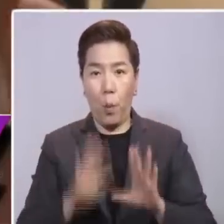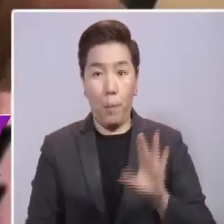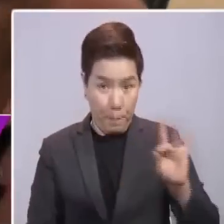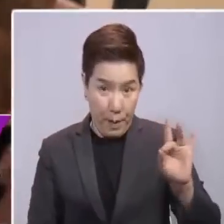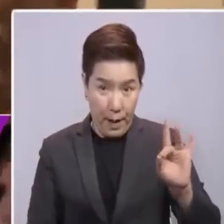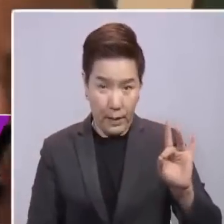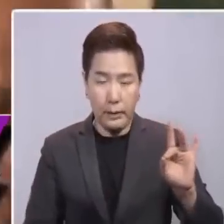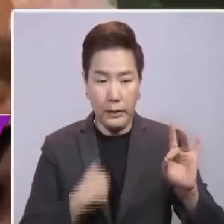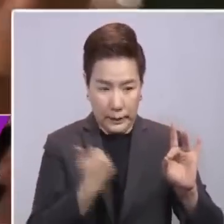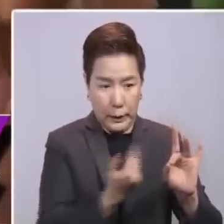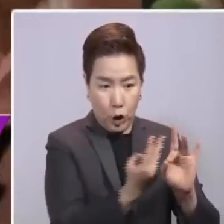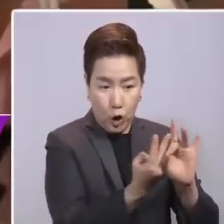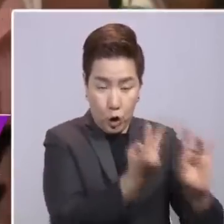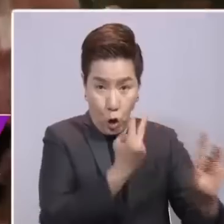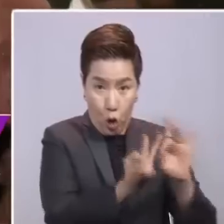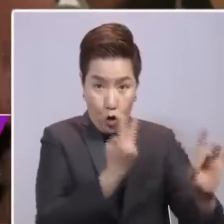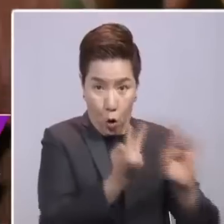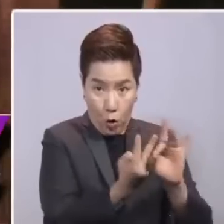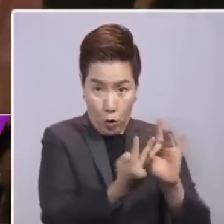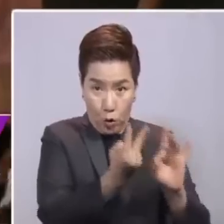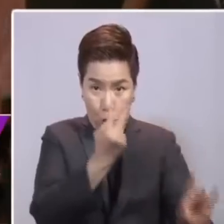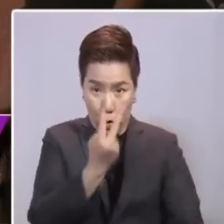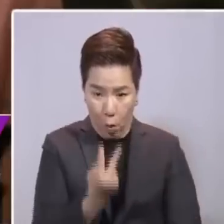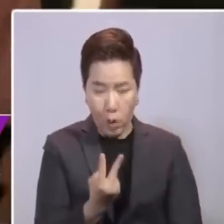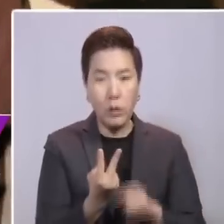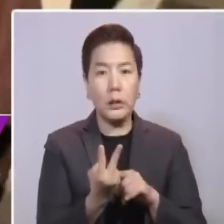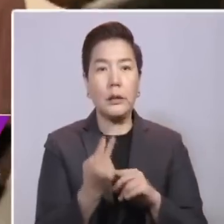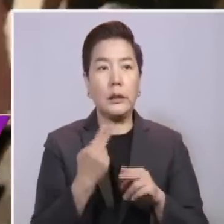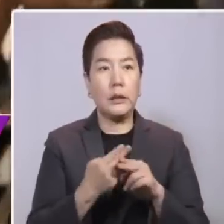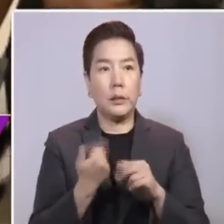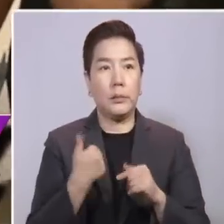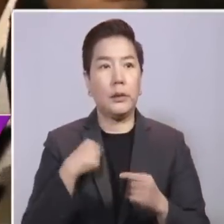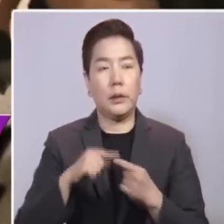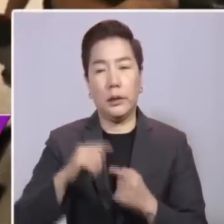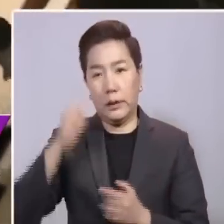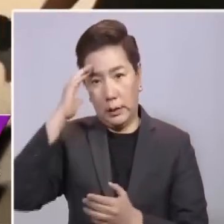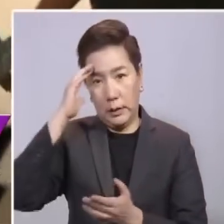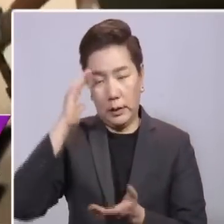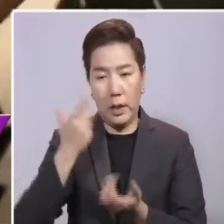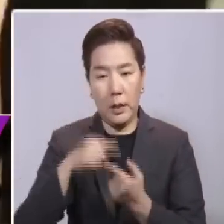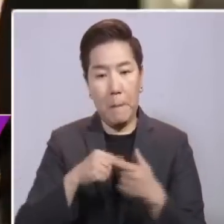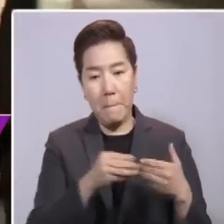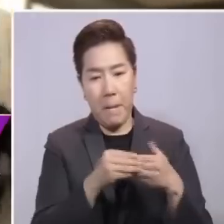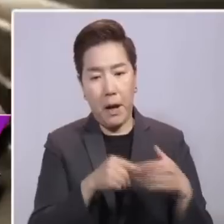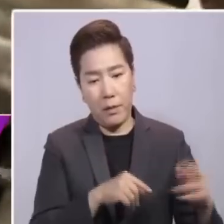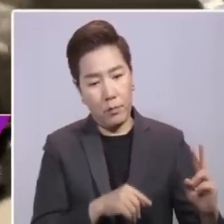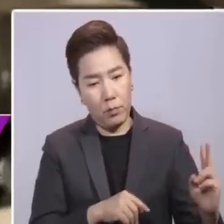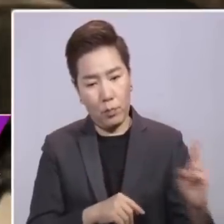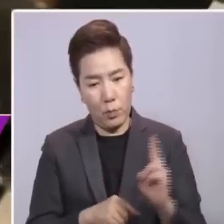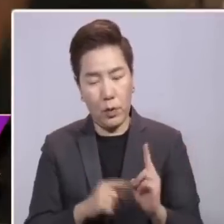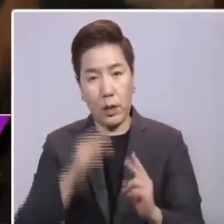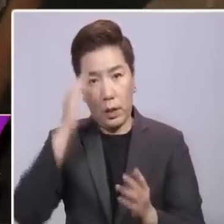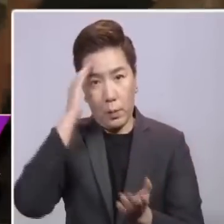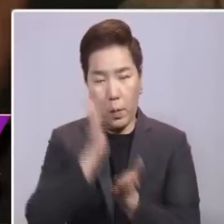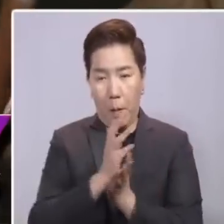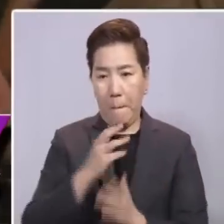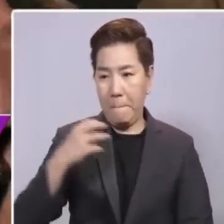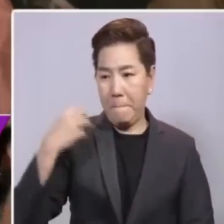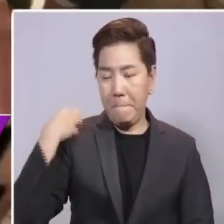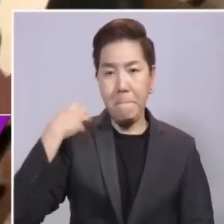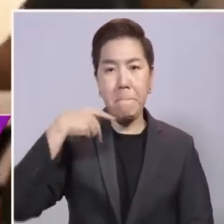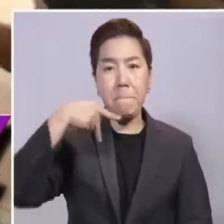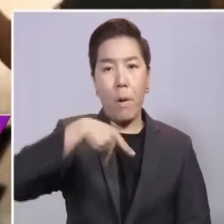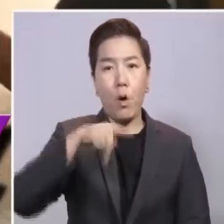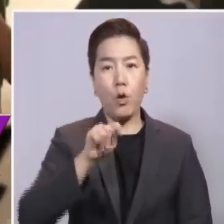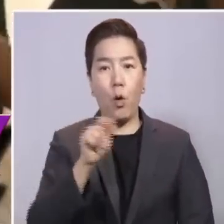าพบกับรองผู้บัญชาการตำรวจแห่งชาตินะครับมีคุณอัจฉริยะเรืองรัตนพงศ์นะครับพามานะครับพาพันตำรวจเอกดำรงศักดิ์อ่อนตานะ